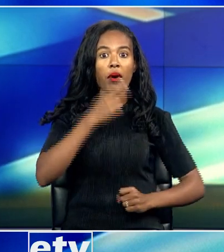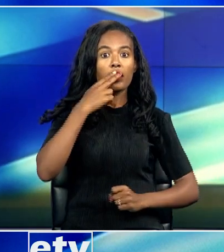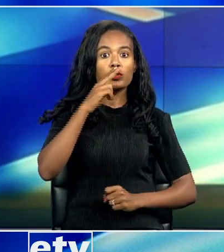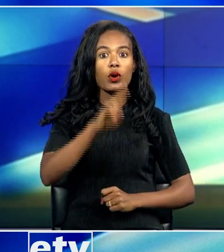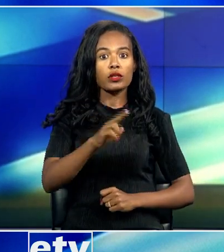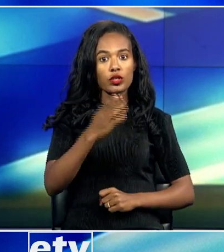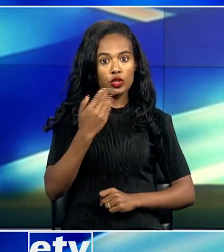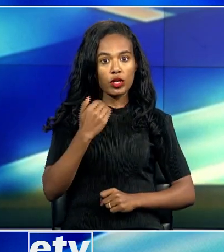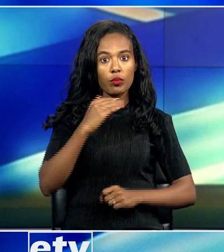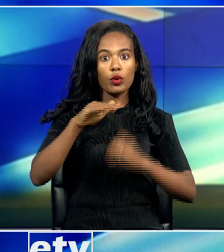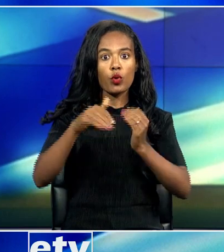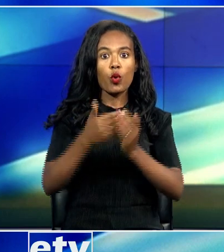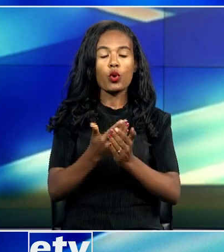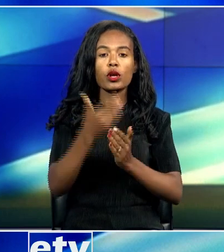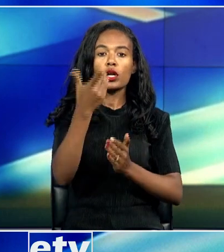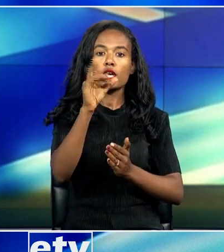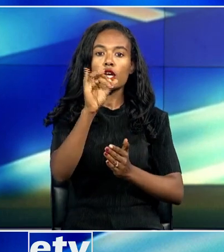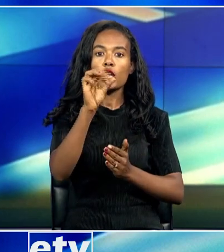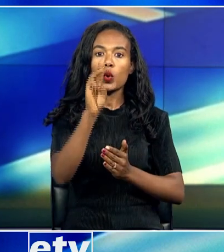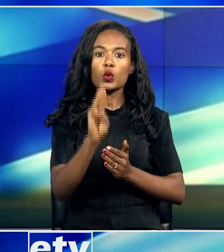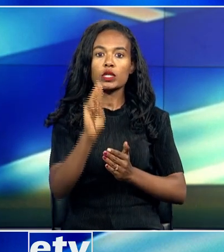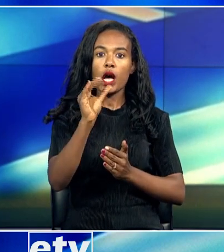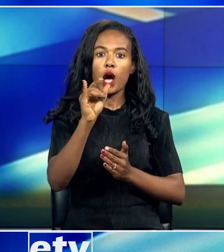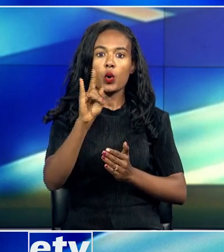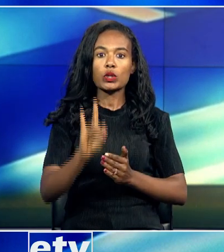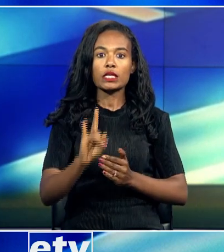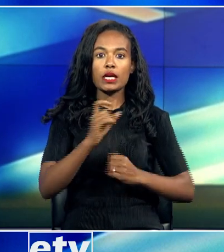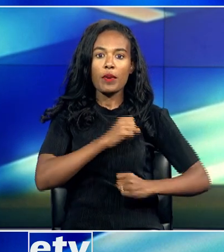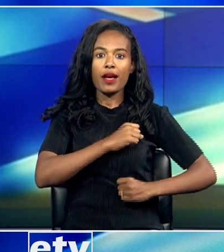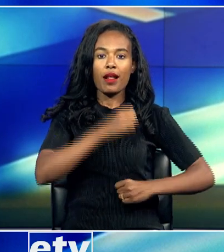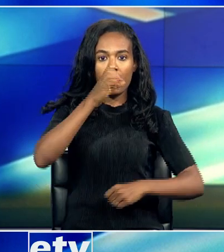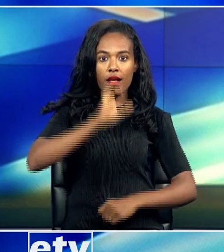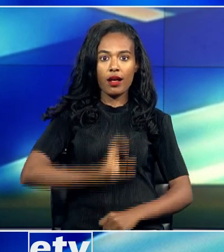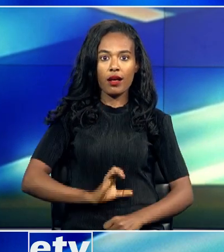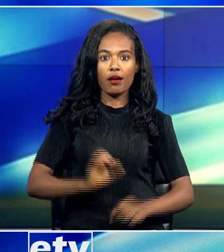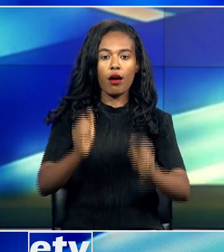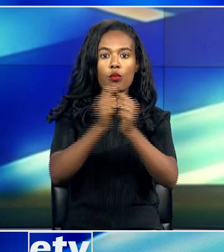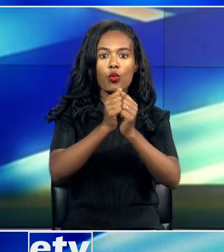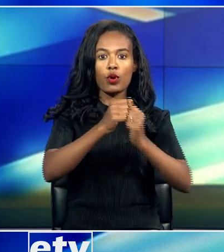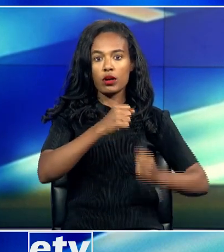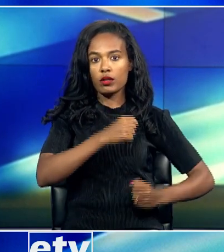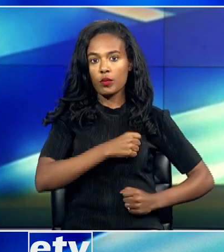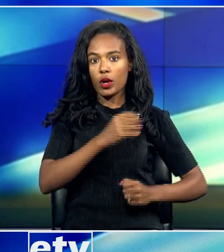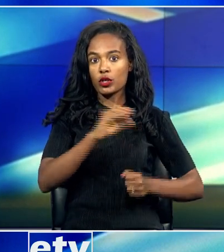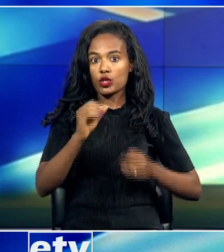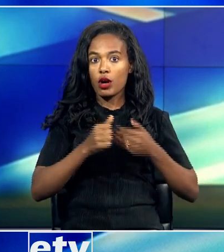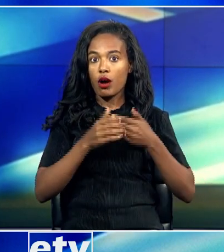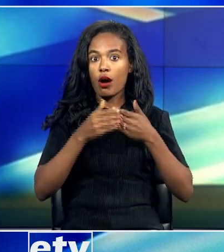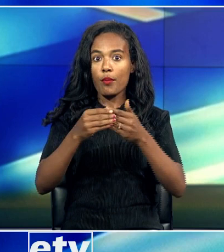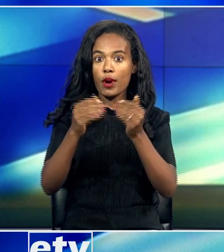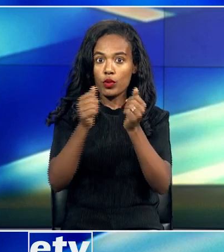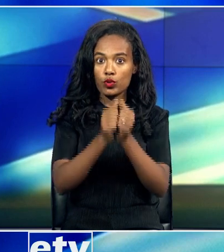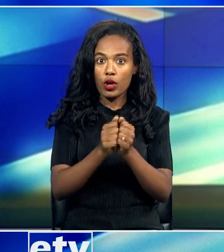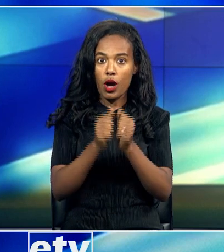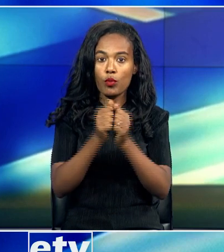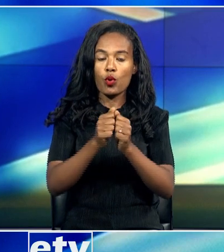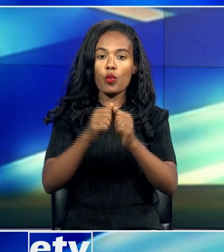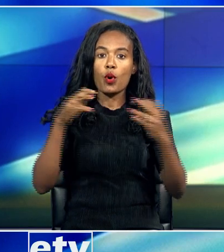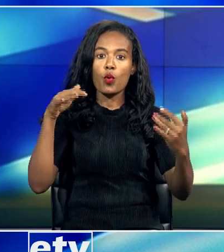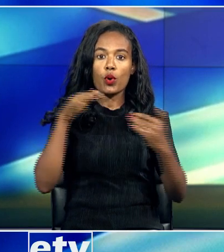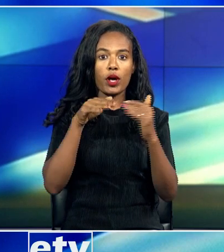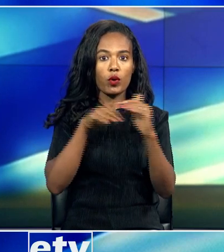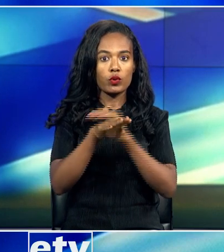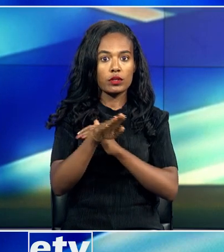የነበረው ኮሎኔል ኪሮስ ሀጎስ ከመከላከያ የከዳ አብሮ ከነ ጥበቃዎቹ እና ከአመራሮቹ ጋር አብሮ በውጊያ